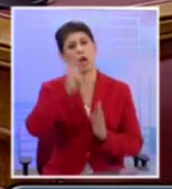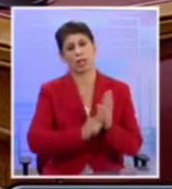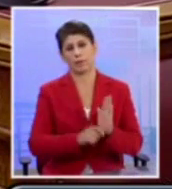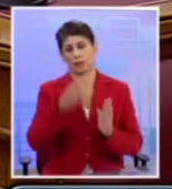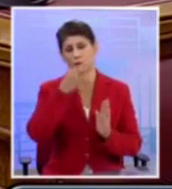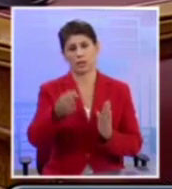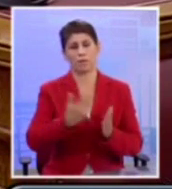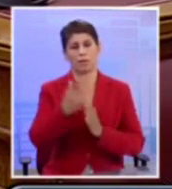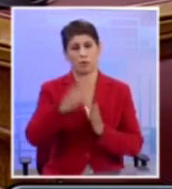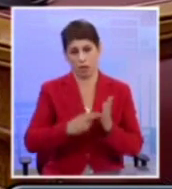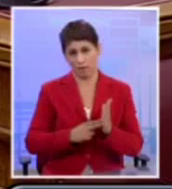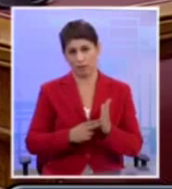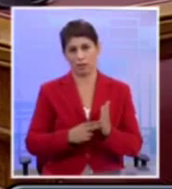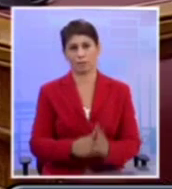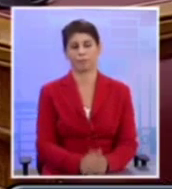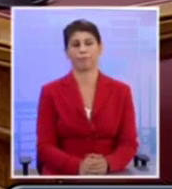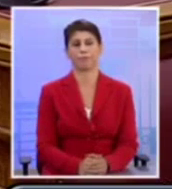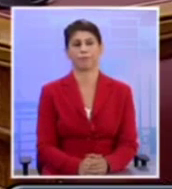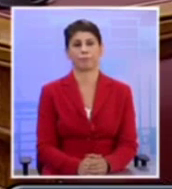ανέφερα και δημοσιεύτηκε,